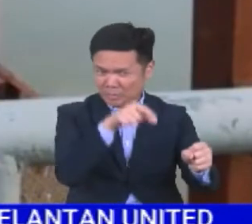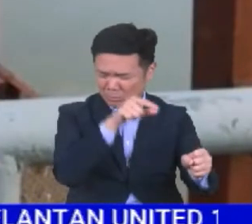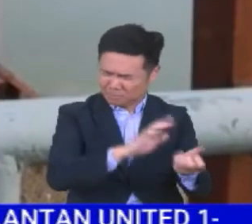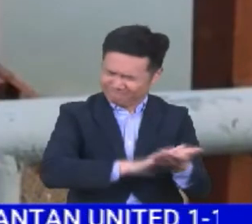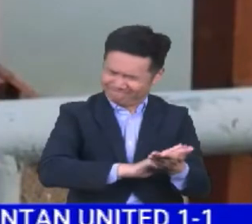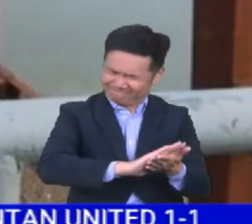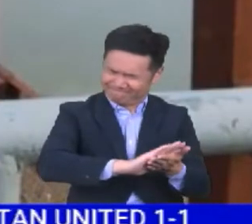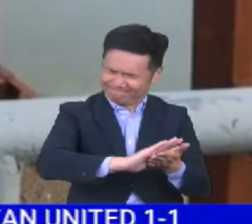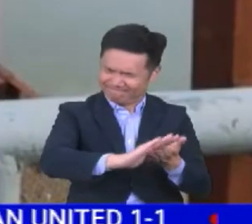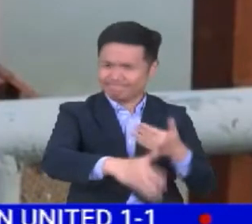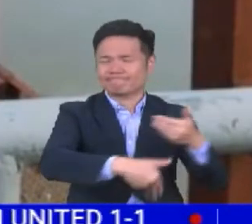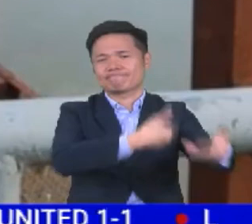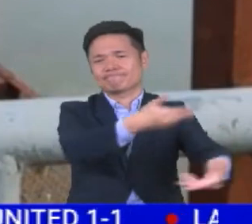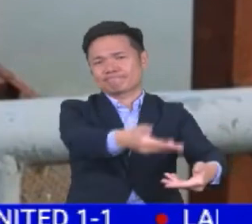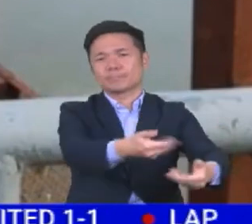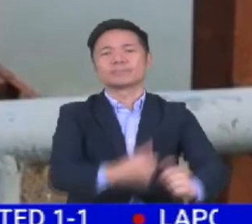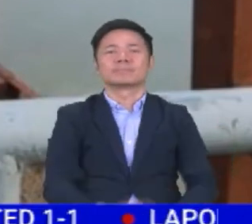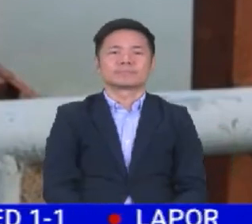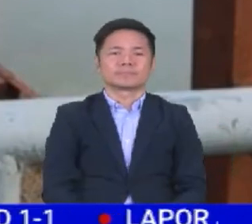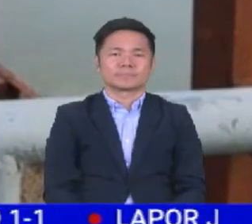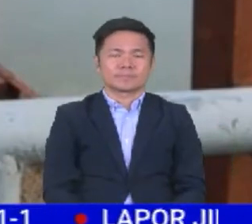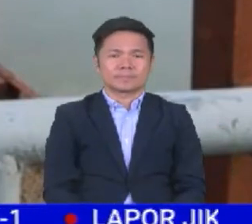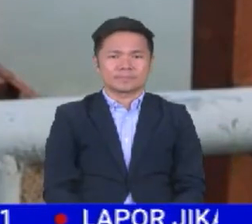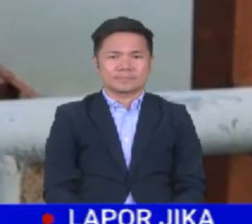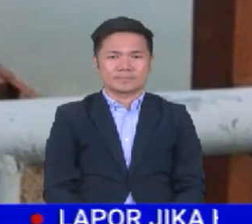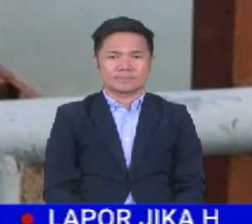islamo terjamin dan terpelihara